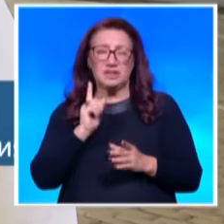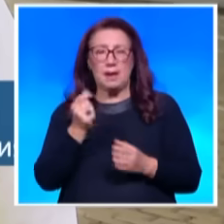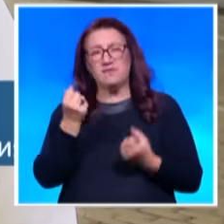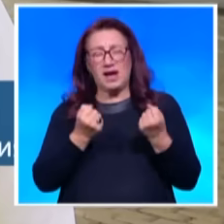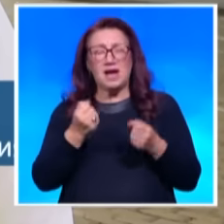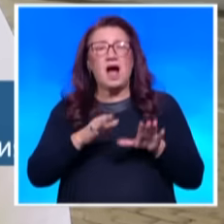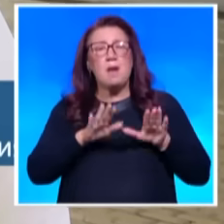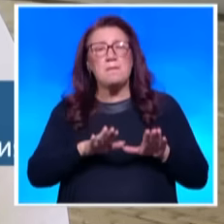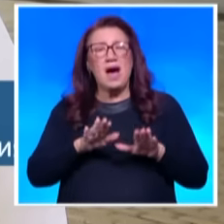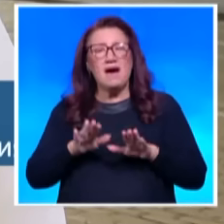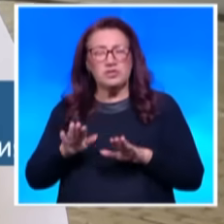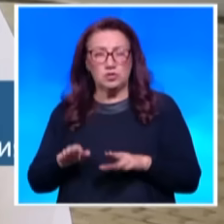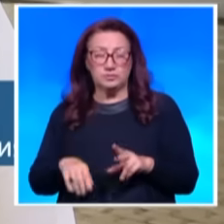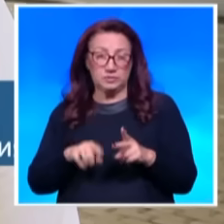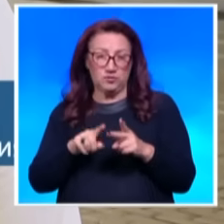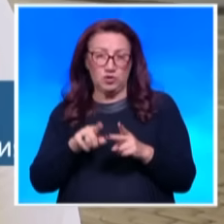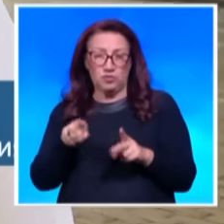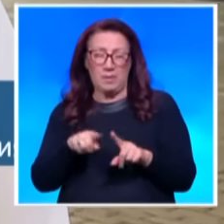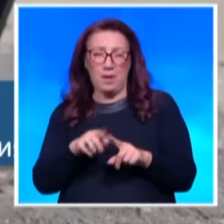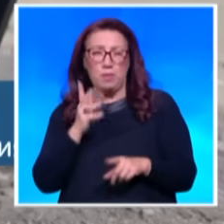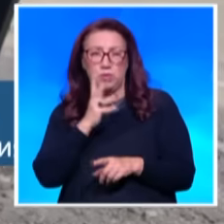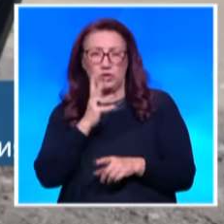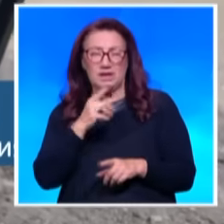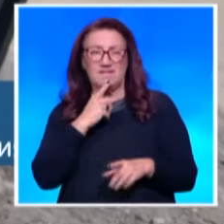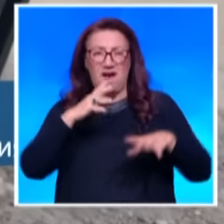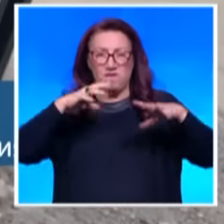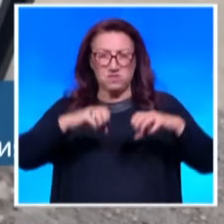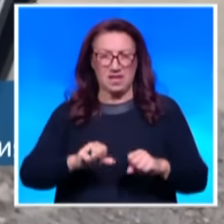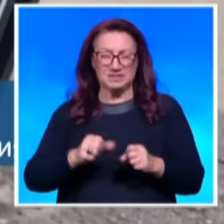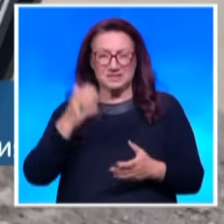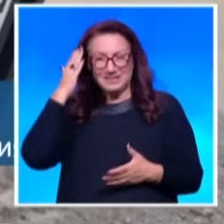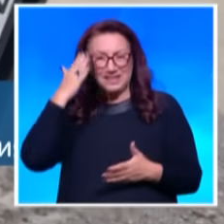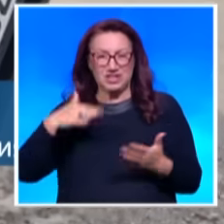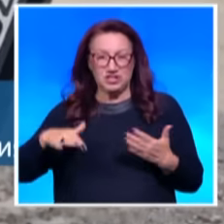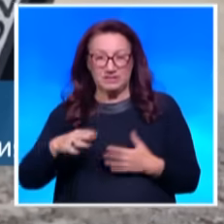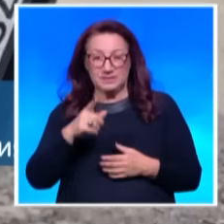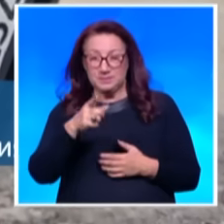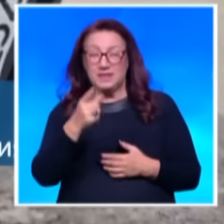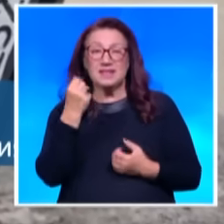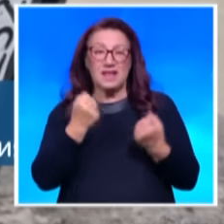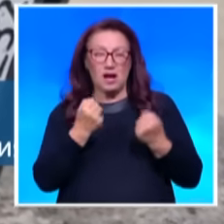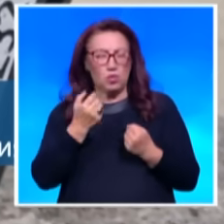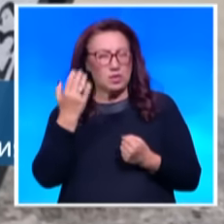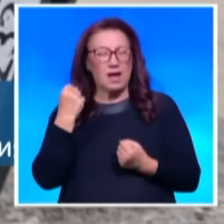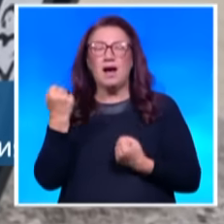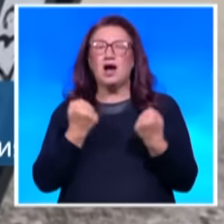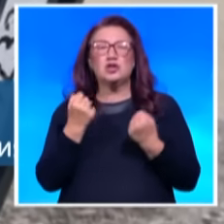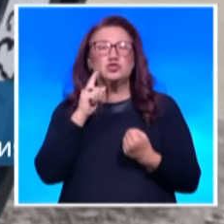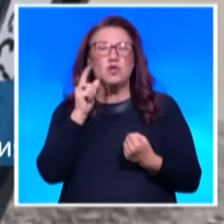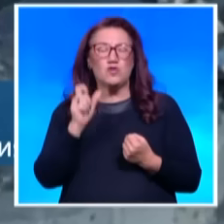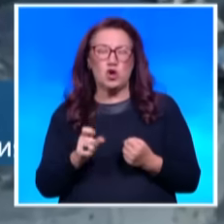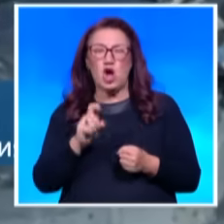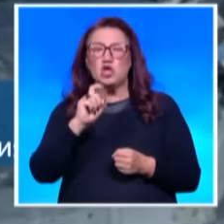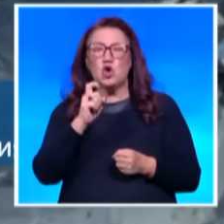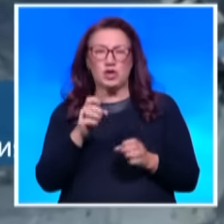за мен това е, как да кажа, подигравка и с властта, и с държавата. Оказва се, че една от колите е управлявана от Георги Фиков. Точно